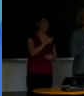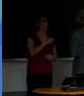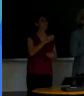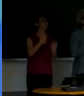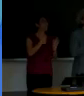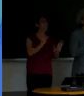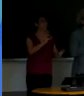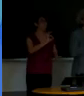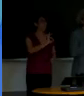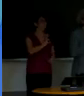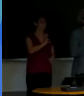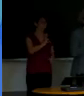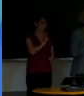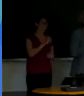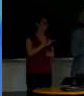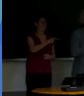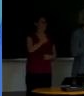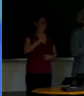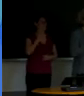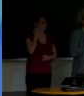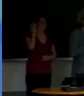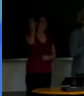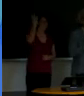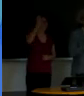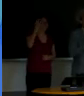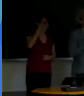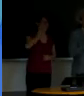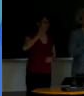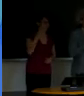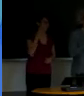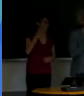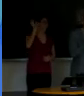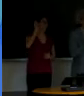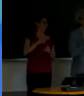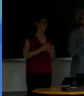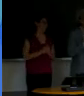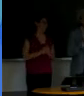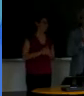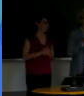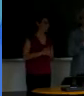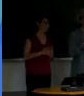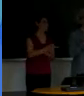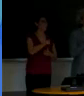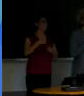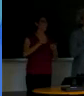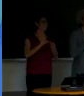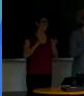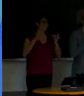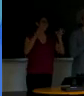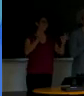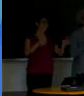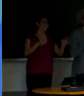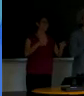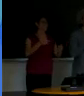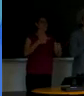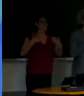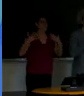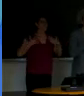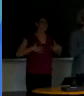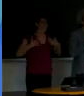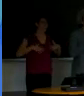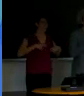merito e quindi, diciamo, noi siamo fieri, no, di essere eccellenti. D'altra parte il motto che hanno i ragazzi, diciamo, no, sulla loro maglietta,